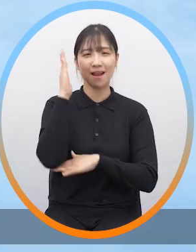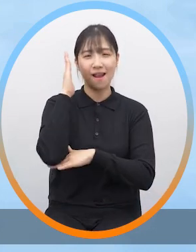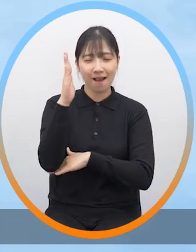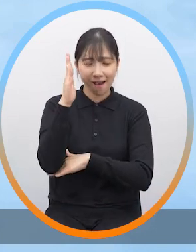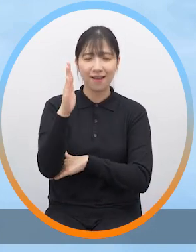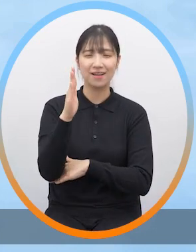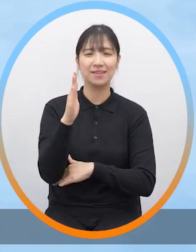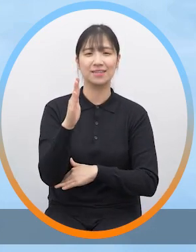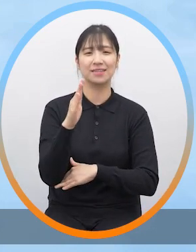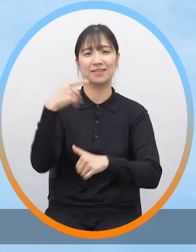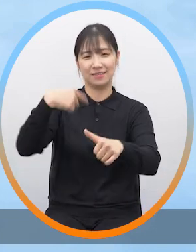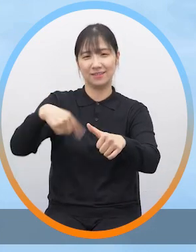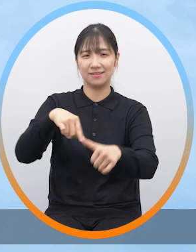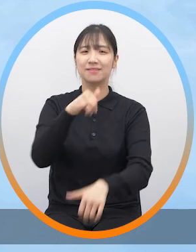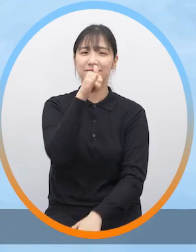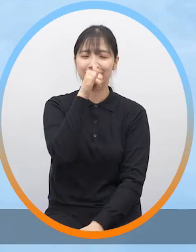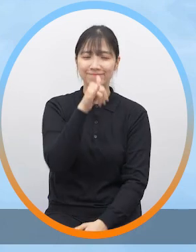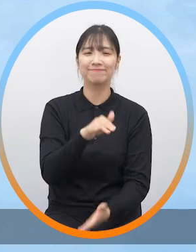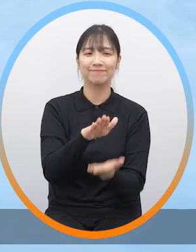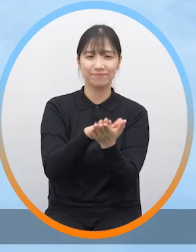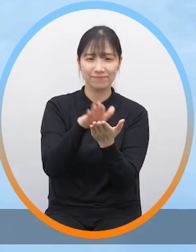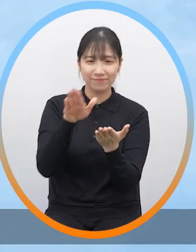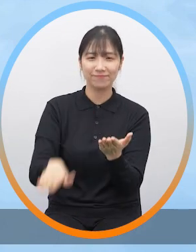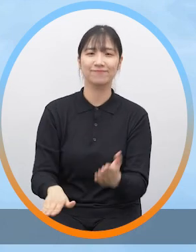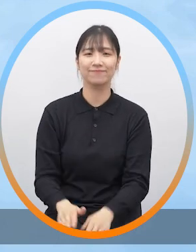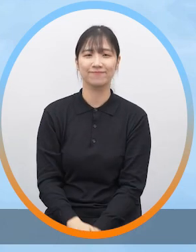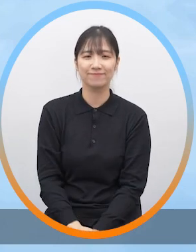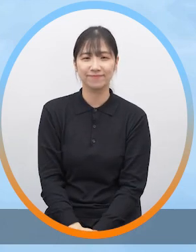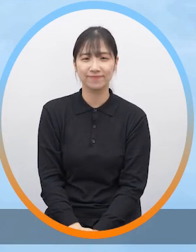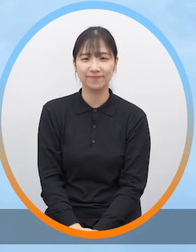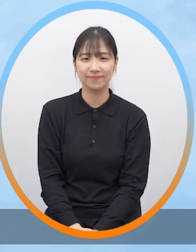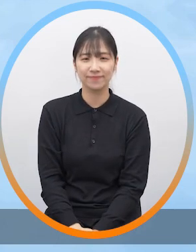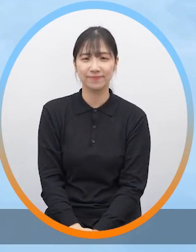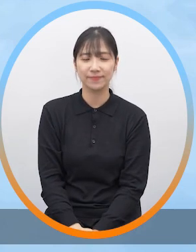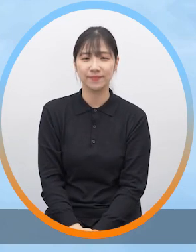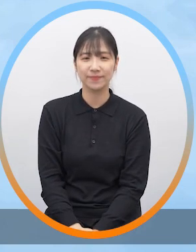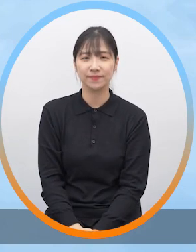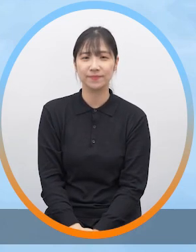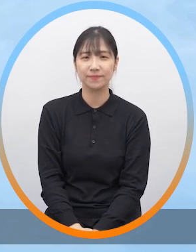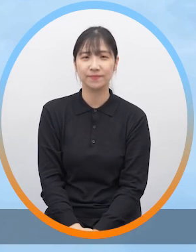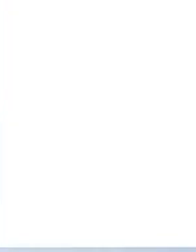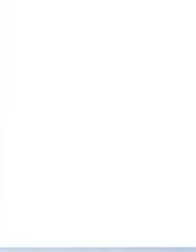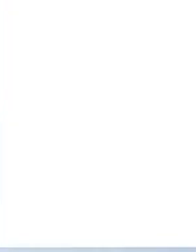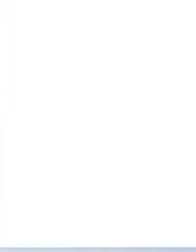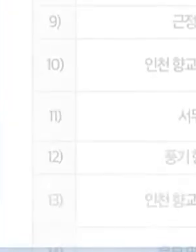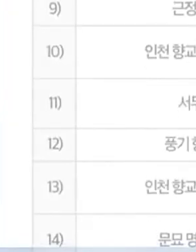생각에서 오늘 이 강의를 마련했습니다. 감사합니다.